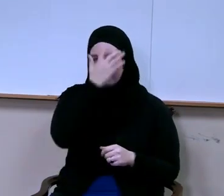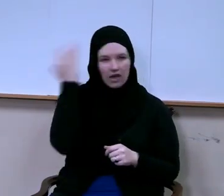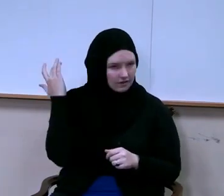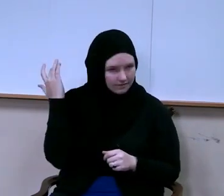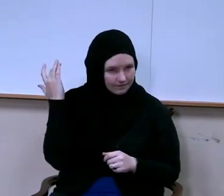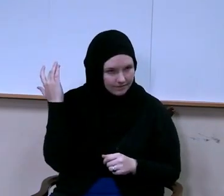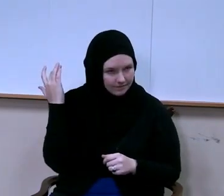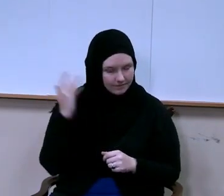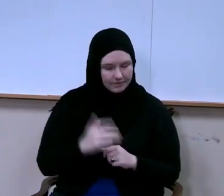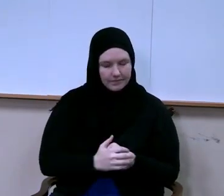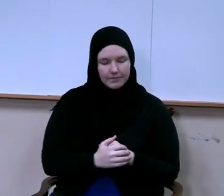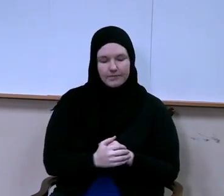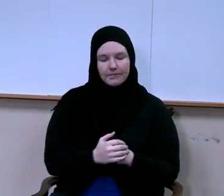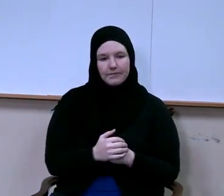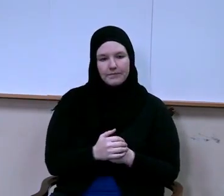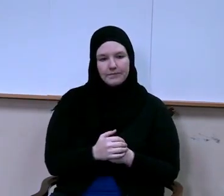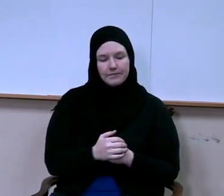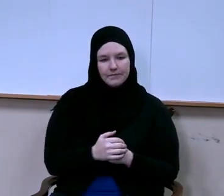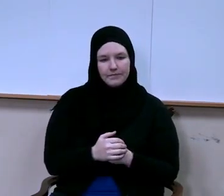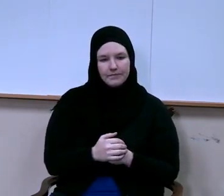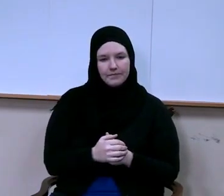أن يذكر فلا ينسى.